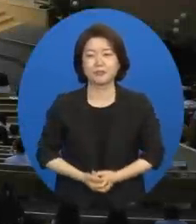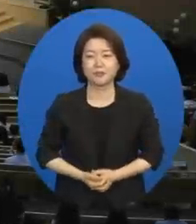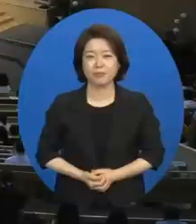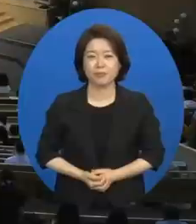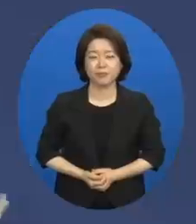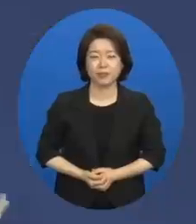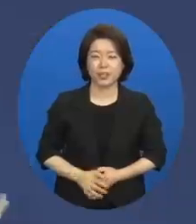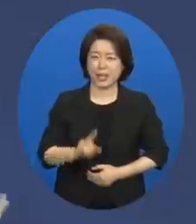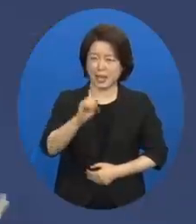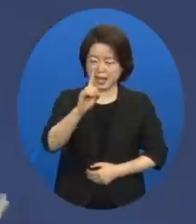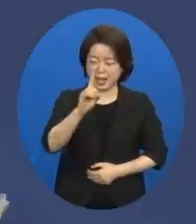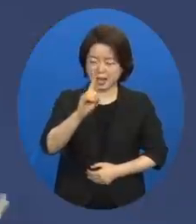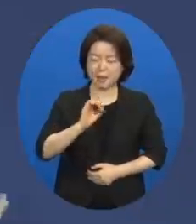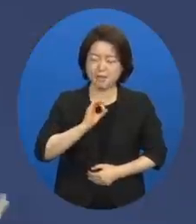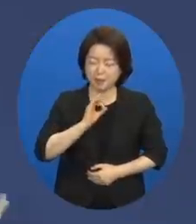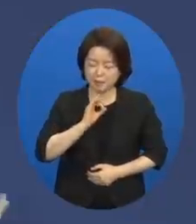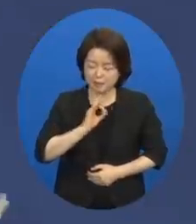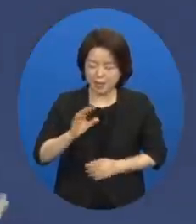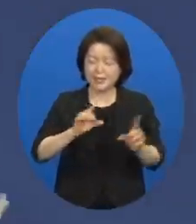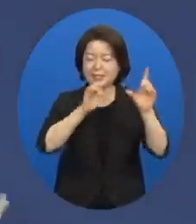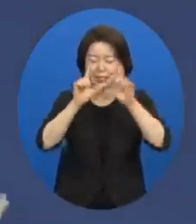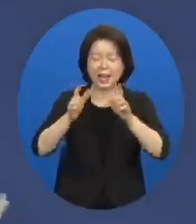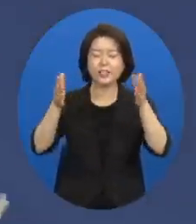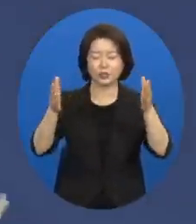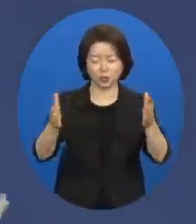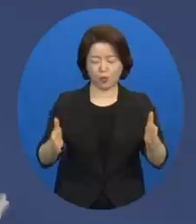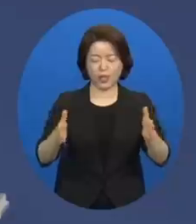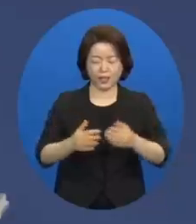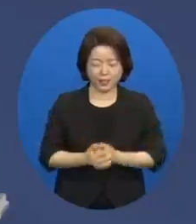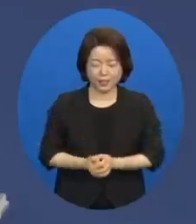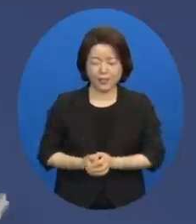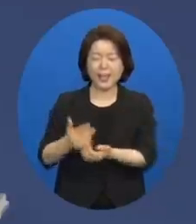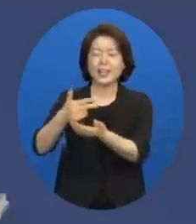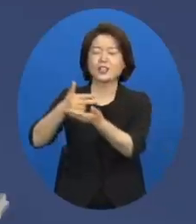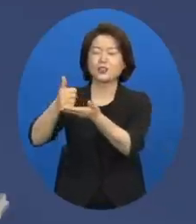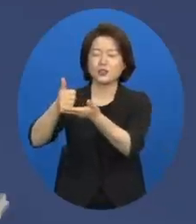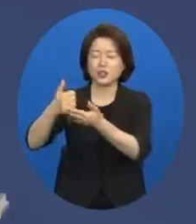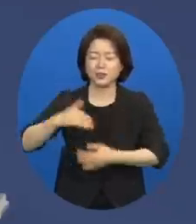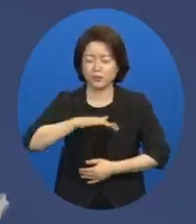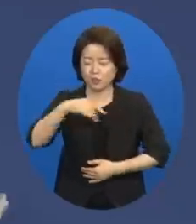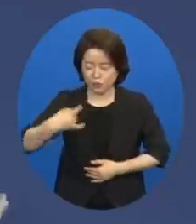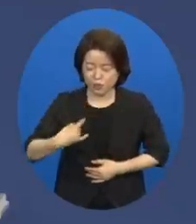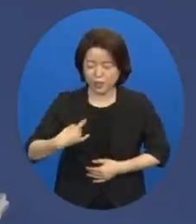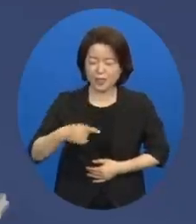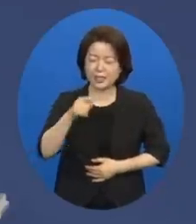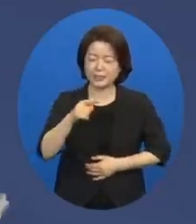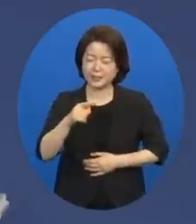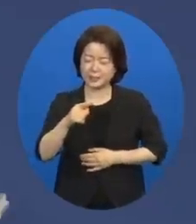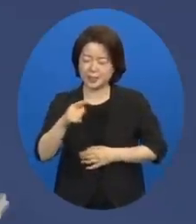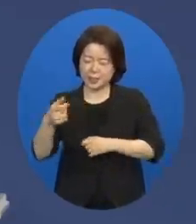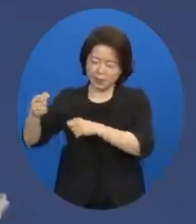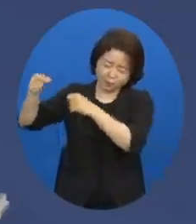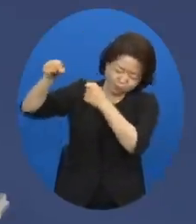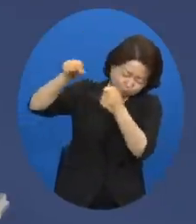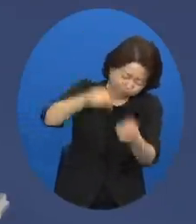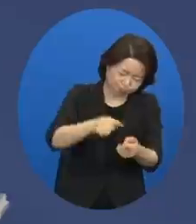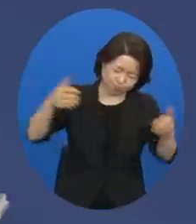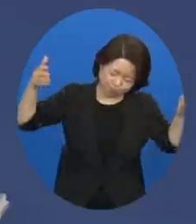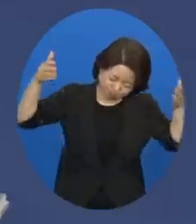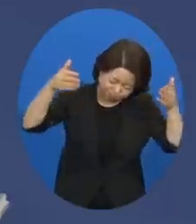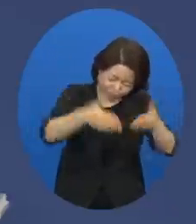단 한 번밖에 없는 생애를 사는 날 동안 주님 우리에게 그 쏟아부어 주신